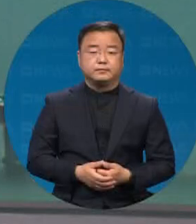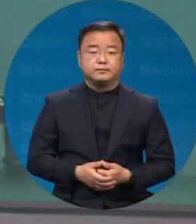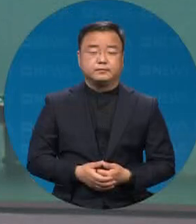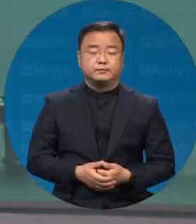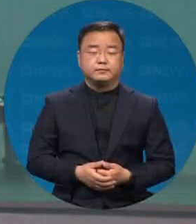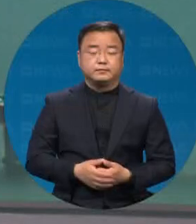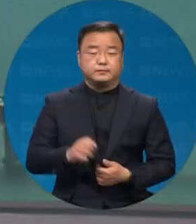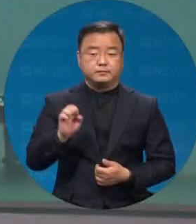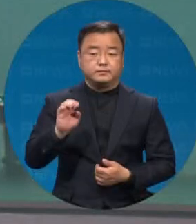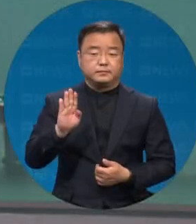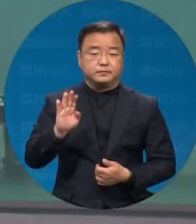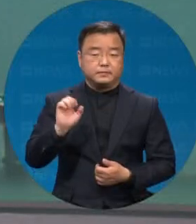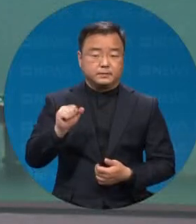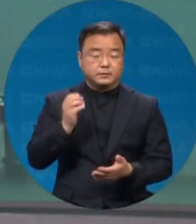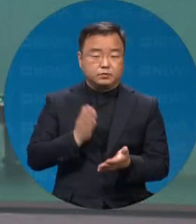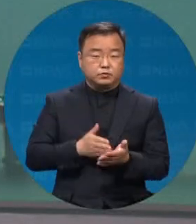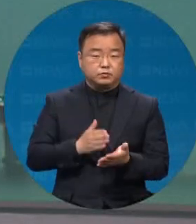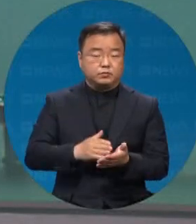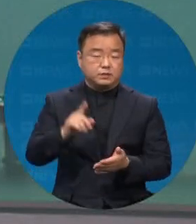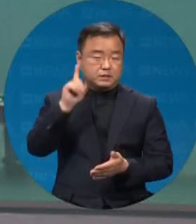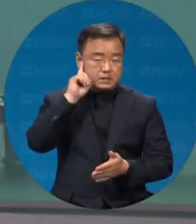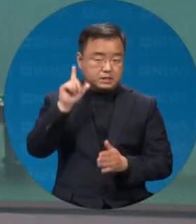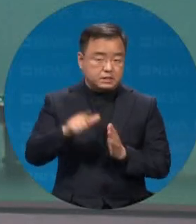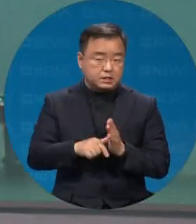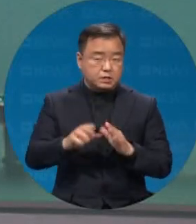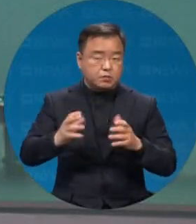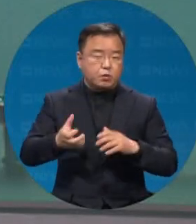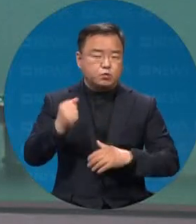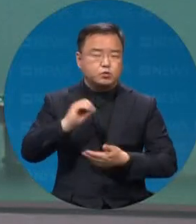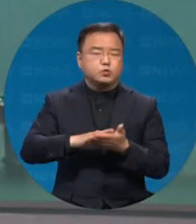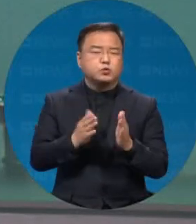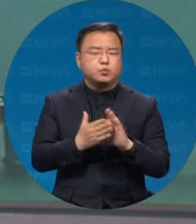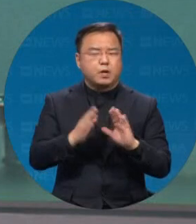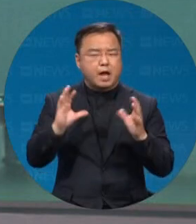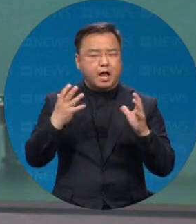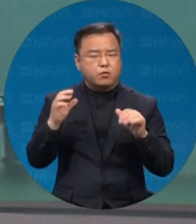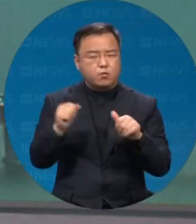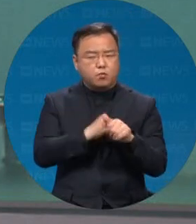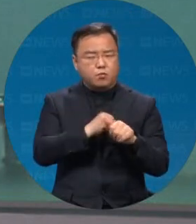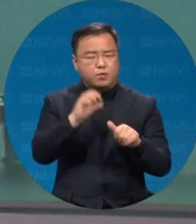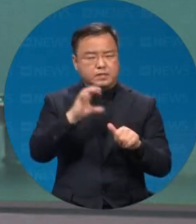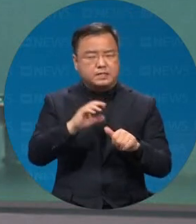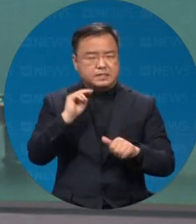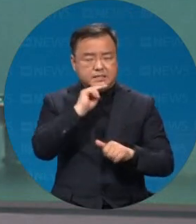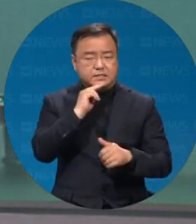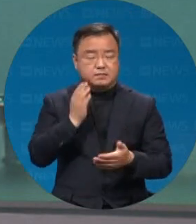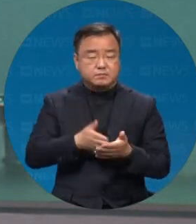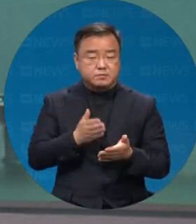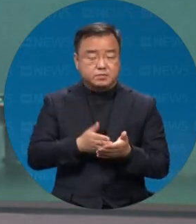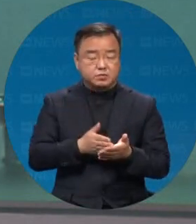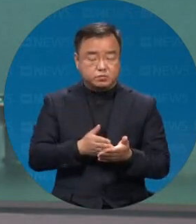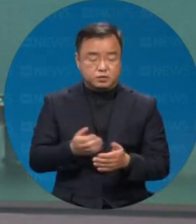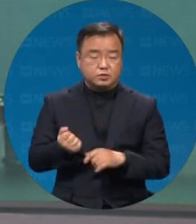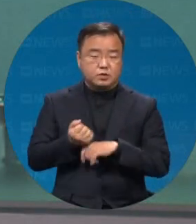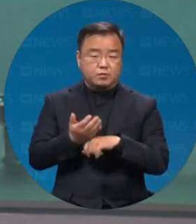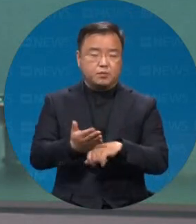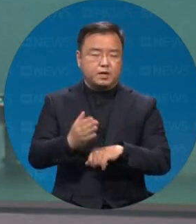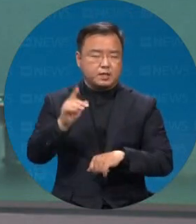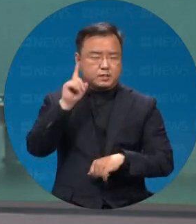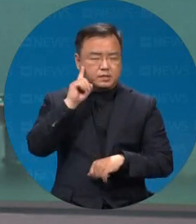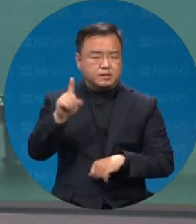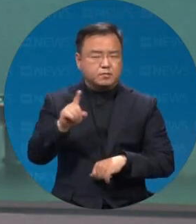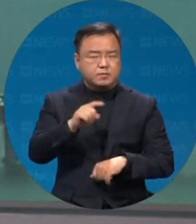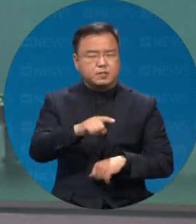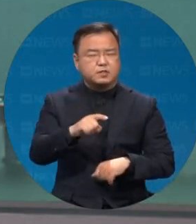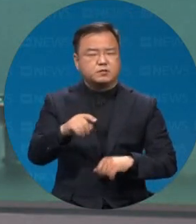4 ebs 뉴스 는 내일 이 시간에도 공립 유치원 아동 학대 의심 사건 보도를 이어갑니다 내일은 아동학대가 일어나는